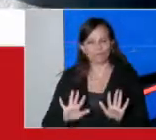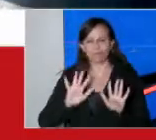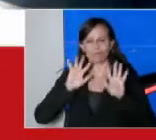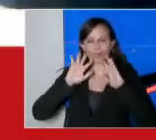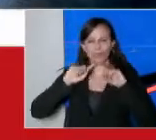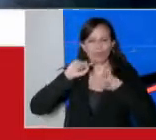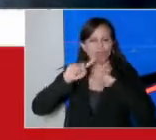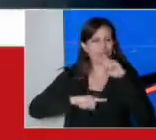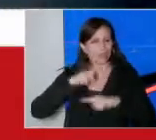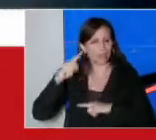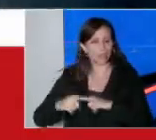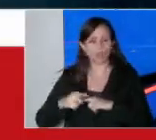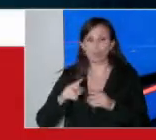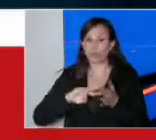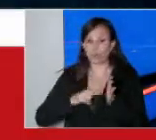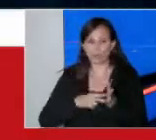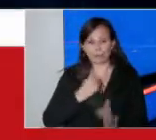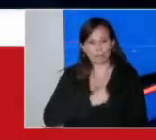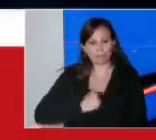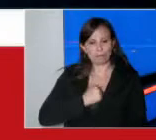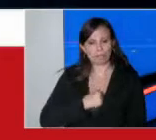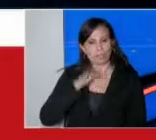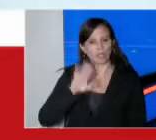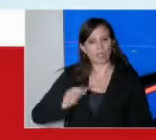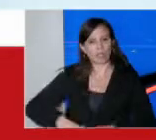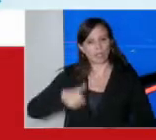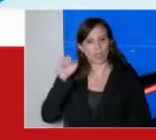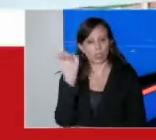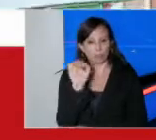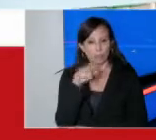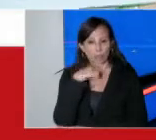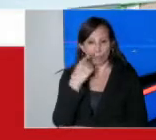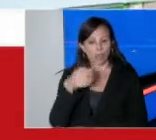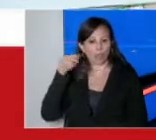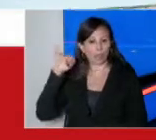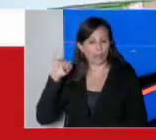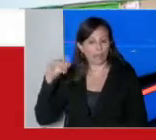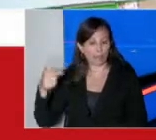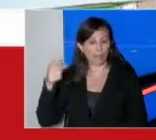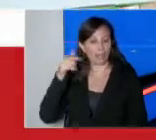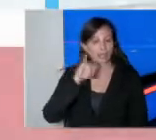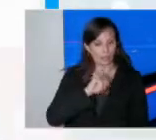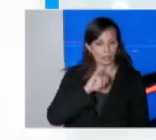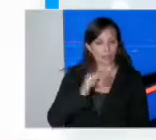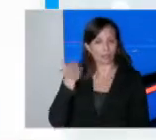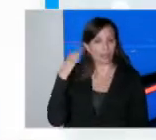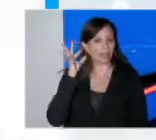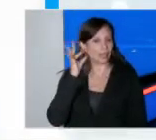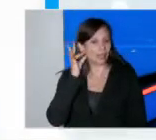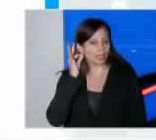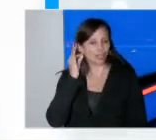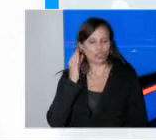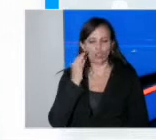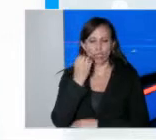רבים סבדו לה, בין היתר שרת התחבורה מרב מיכאלי שכתבה, יפית גרינברג שכולנו הכרנו כג' יפית, הייתה אישה